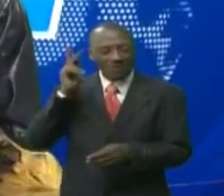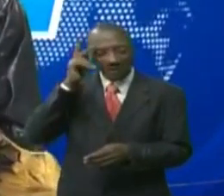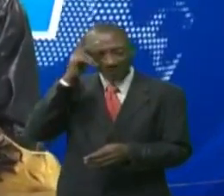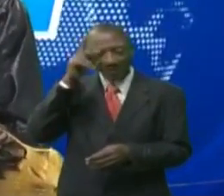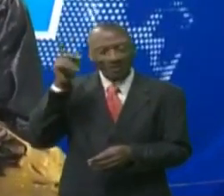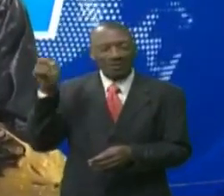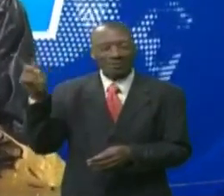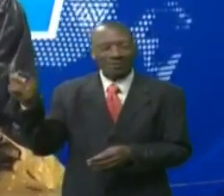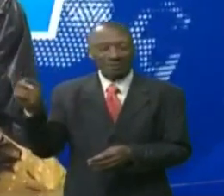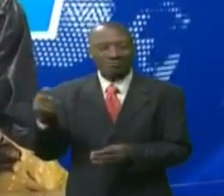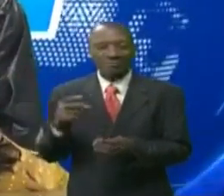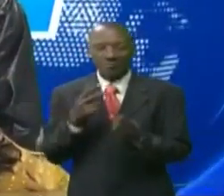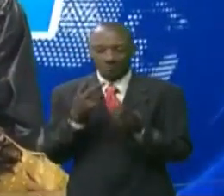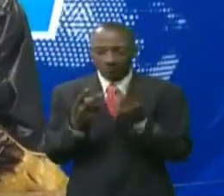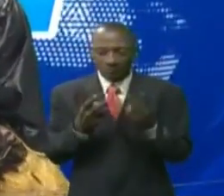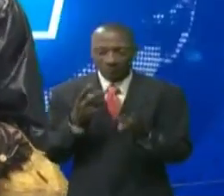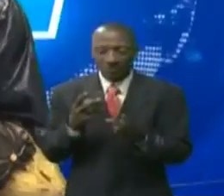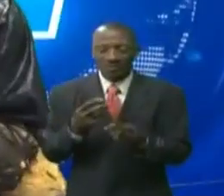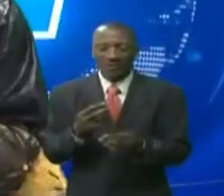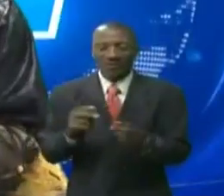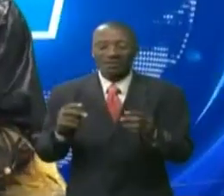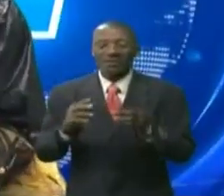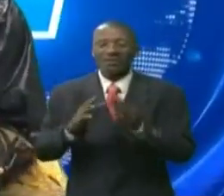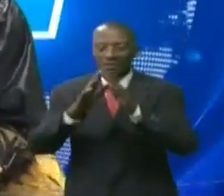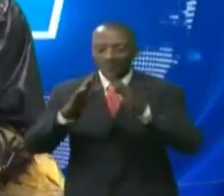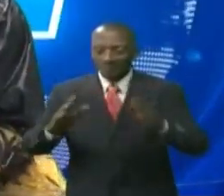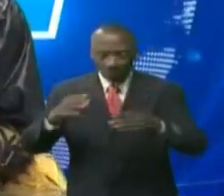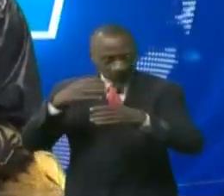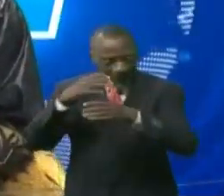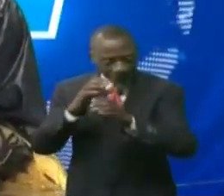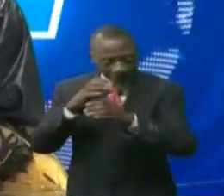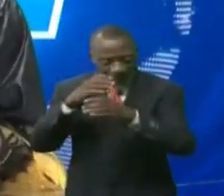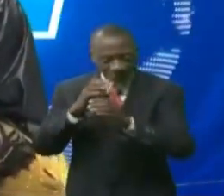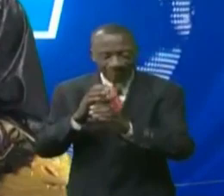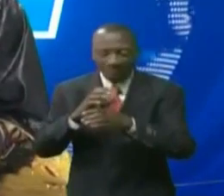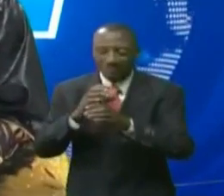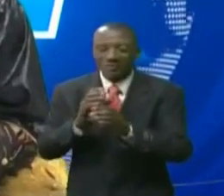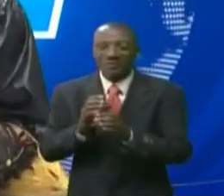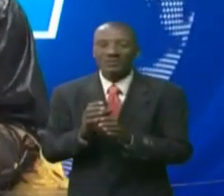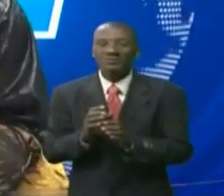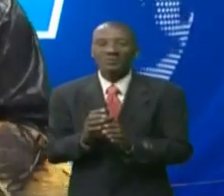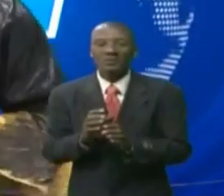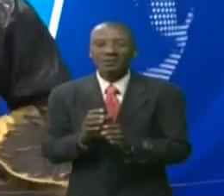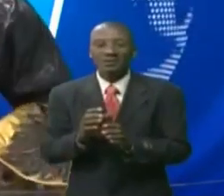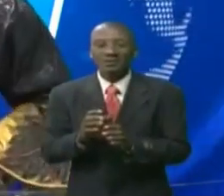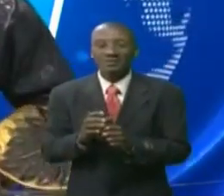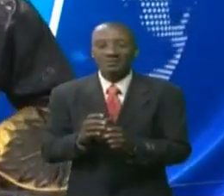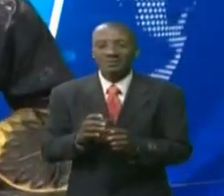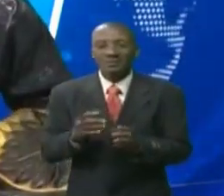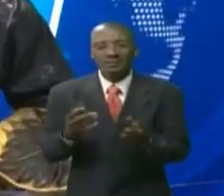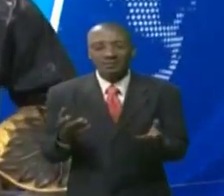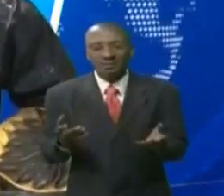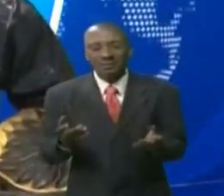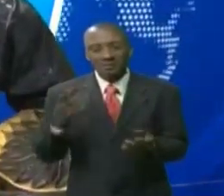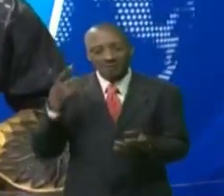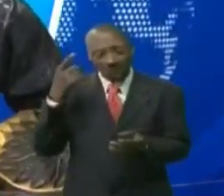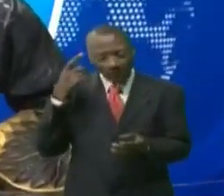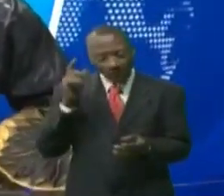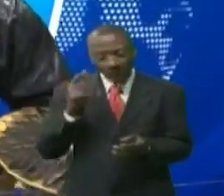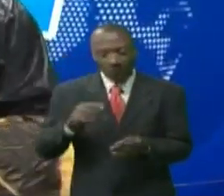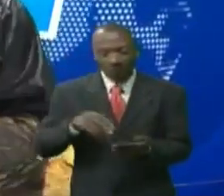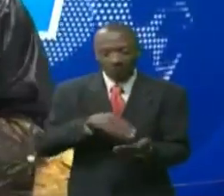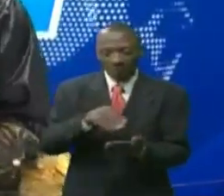laboratoire d'analyse chimique de Moussono une réalisation du centre d'expertise